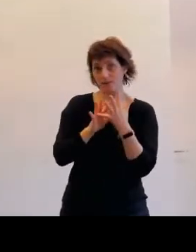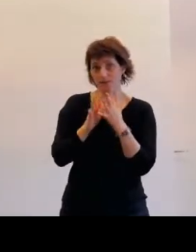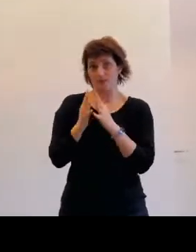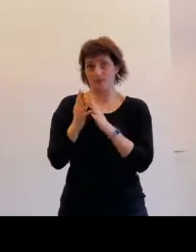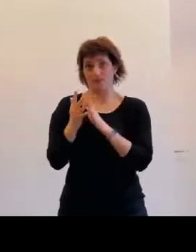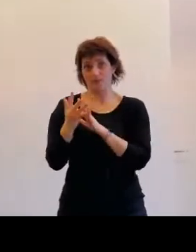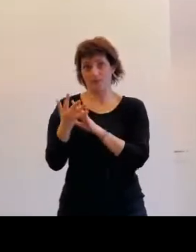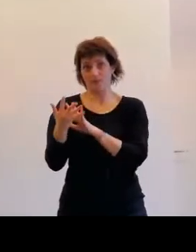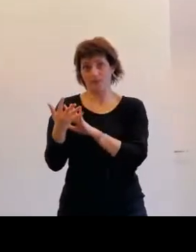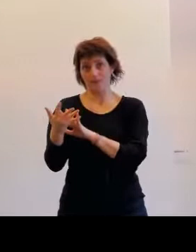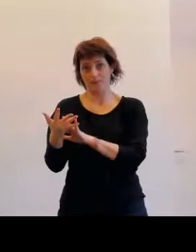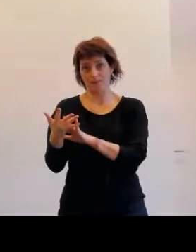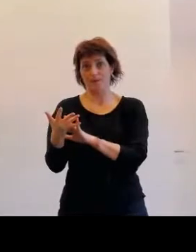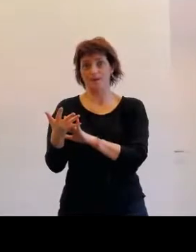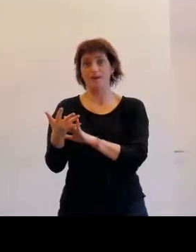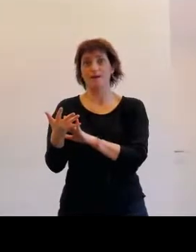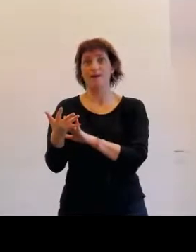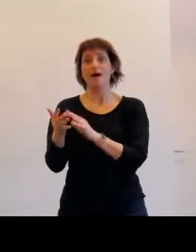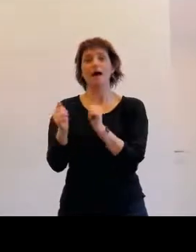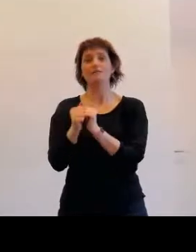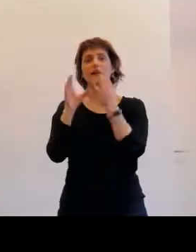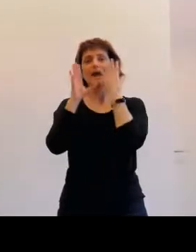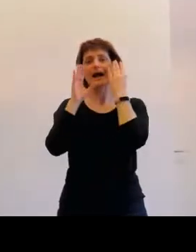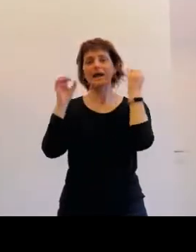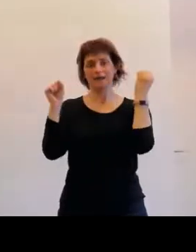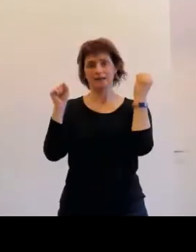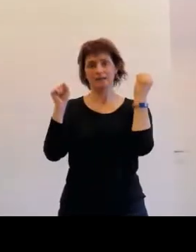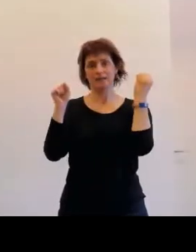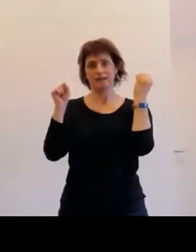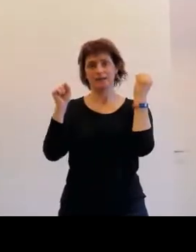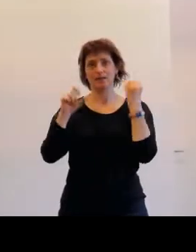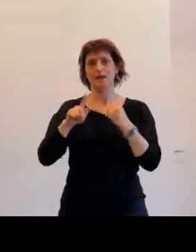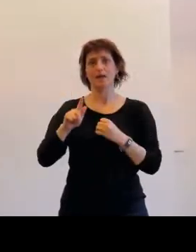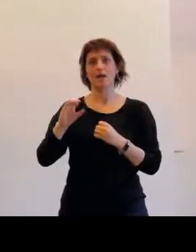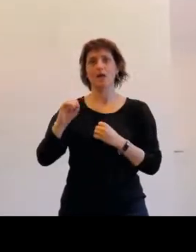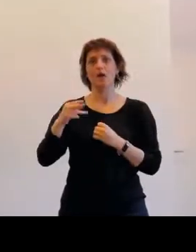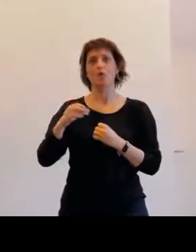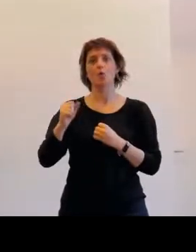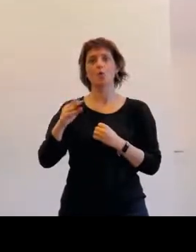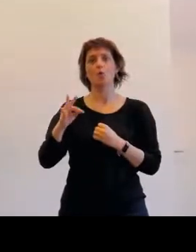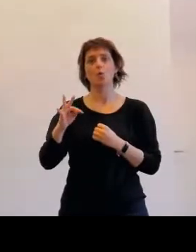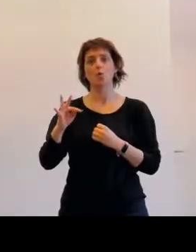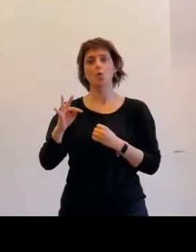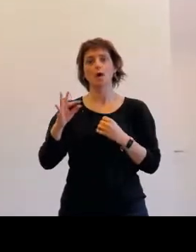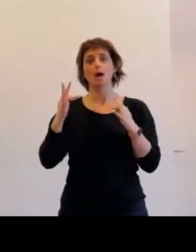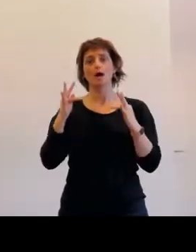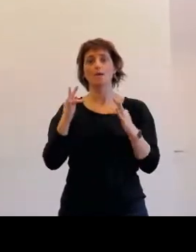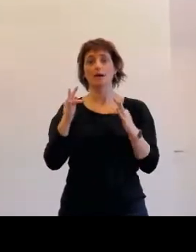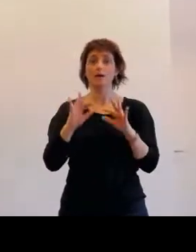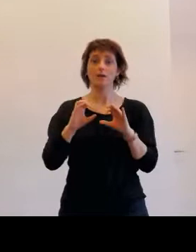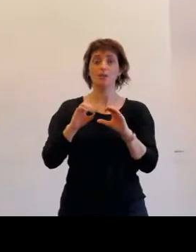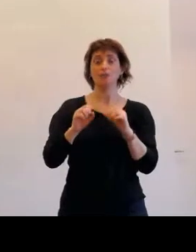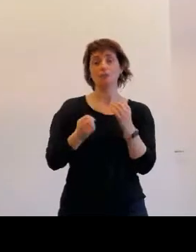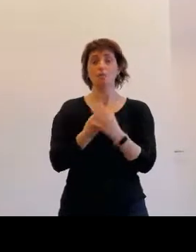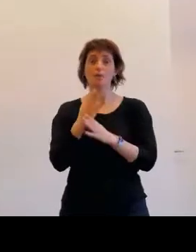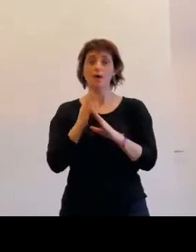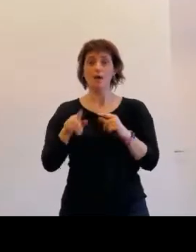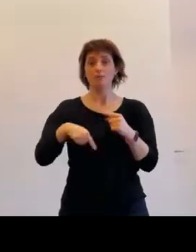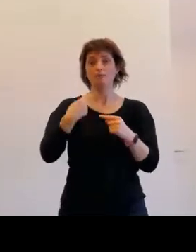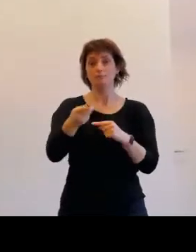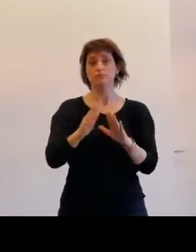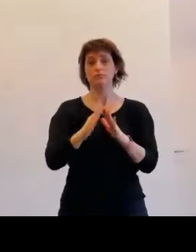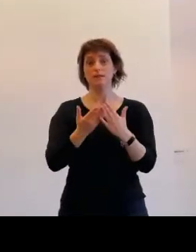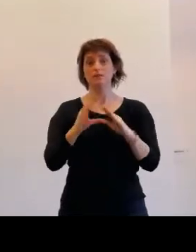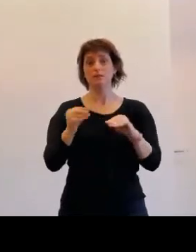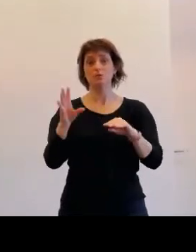session en lien avec l'Académie Goncourt, cette édition exceptionnelle du Livre sur la Place 2022, que nous nous